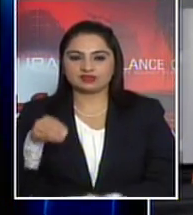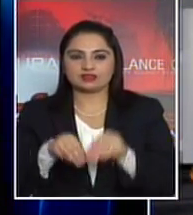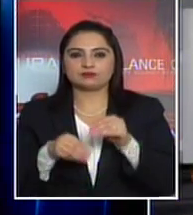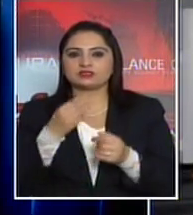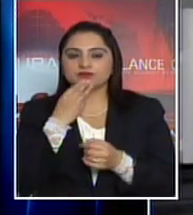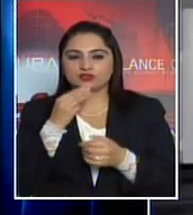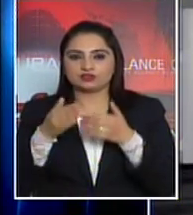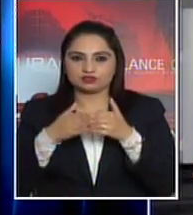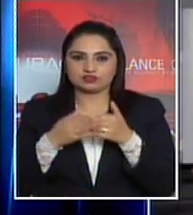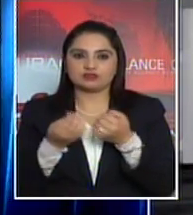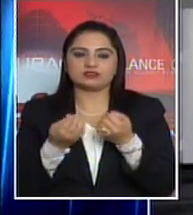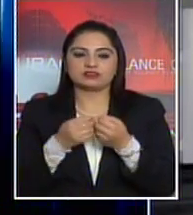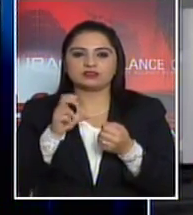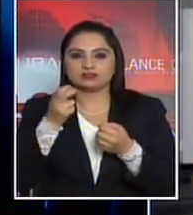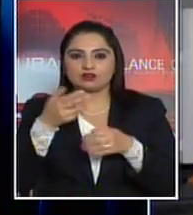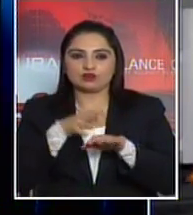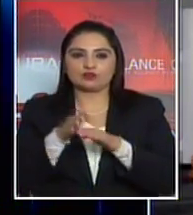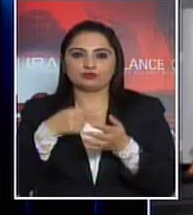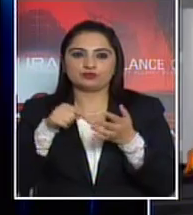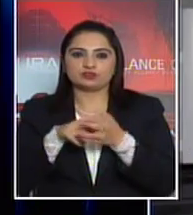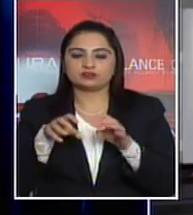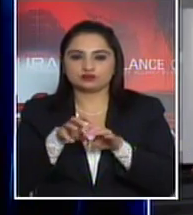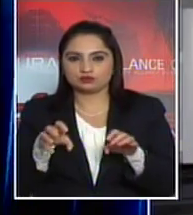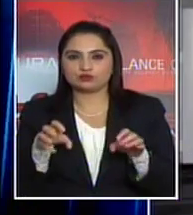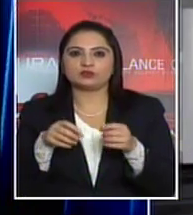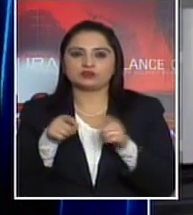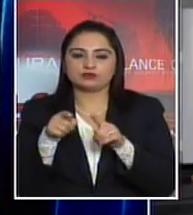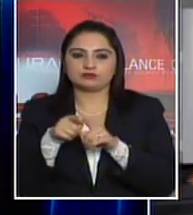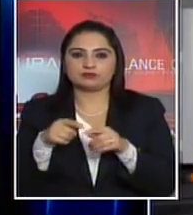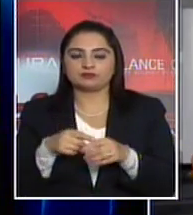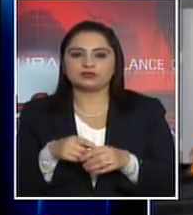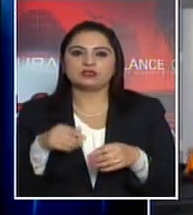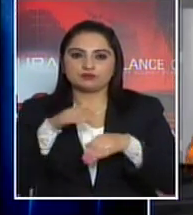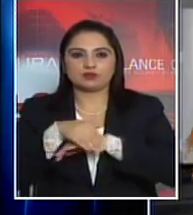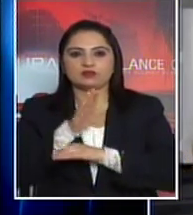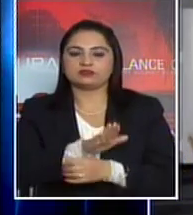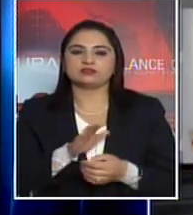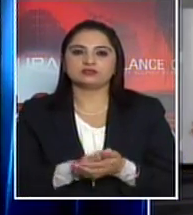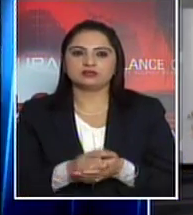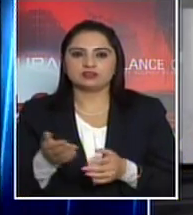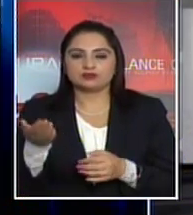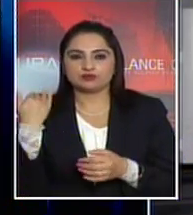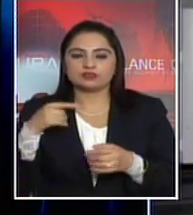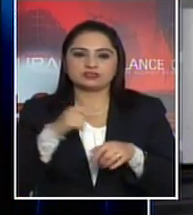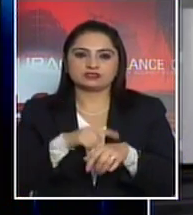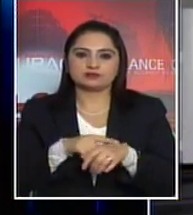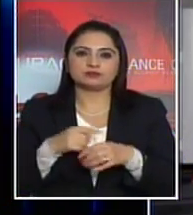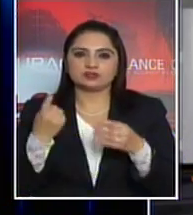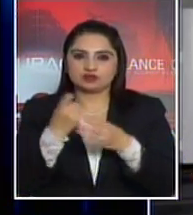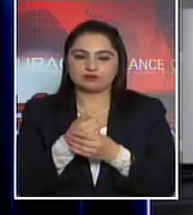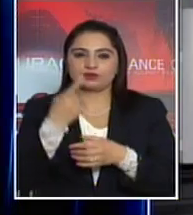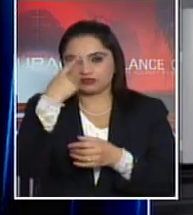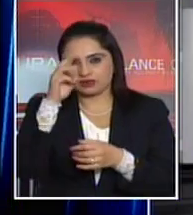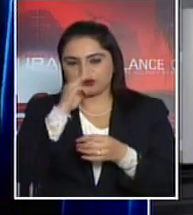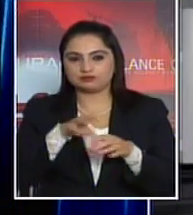निर्वाचनको मिति नजिकिँदै गर्दा दलहरू बीचको ध्रुवीकरण पनि तीव्र बन्दै गएको छ। पछिल्लो समय दलहरू गठबन्धनका